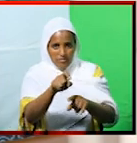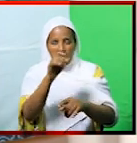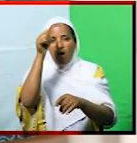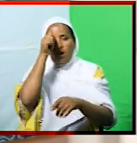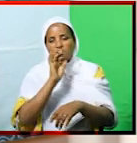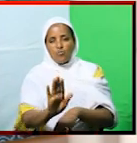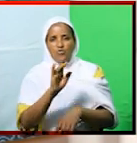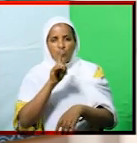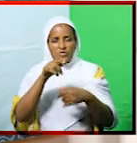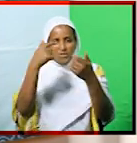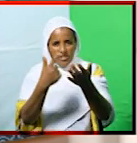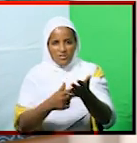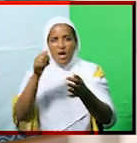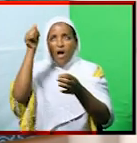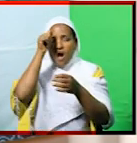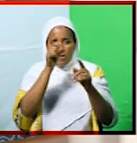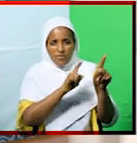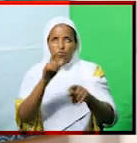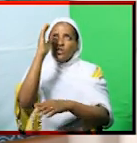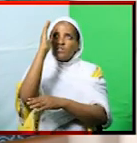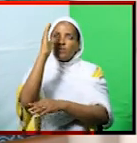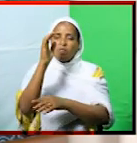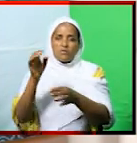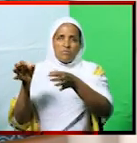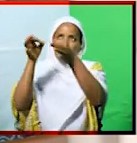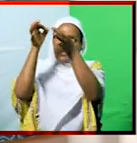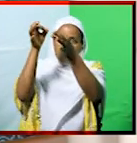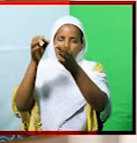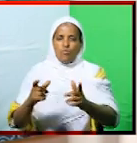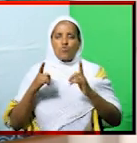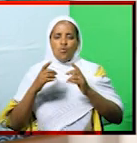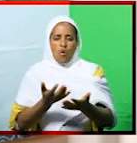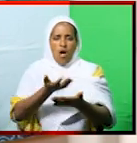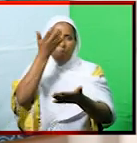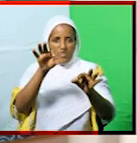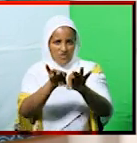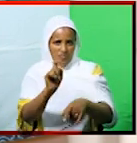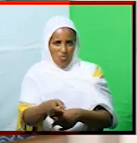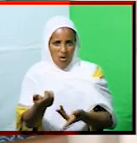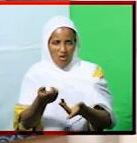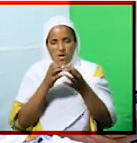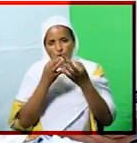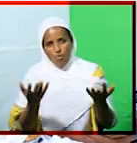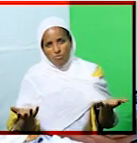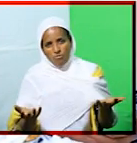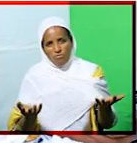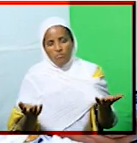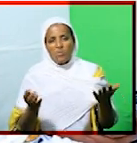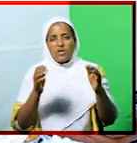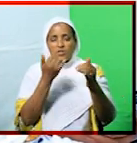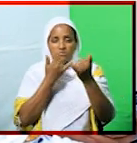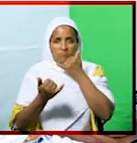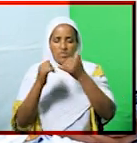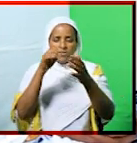ይህም ማለት ደግሞ ኢየሱስ ክርስቶስ ካሰ ማለት ምን ማለት? ይሄ ቤዛነት ማለት ምን ማለት ነው? እሱ ራሱ እዚህ ላይ መካከለኛው ጋር የሚያያዘው ማለት ቤዛነቱ